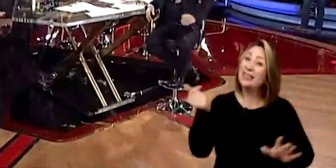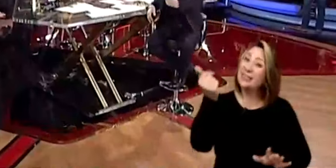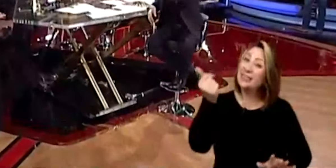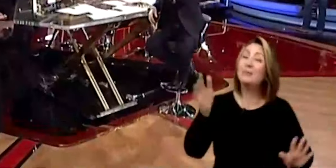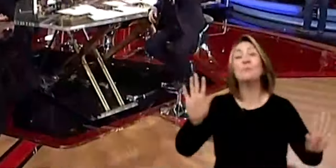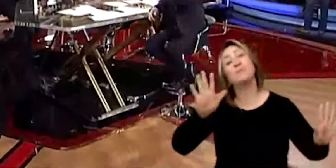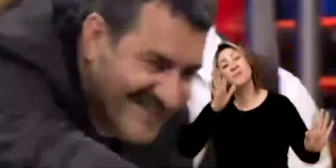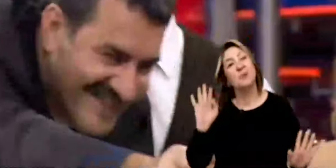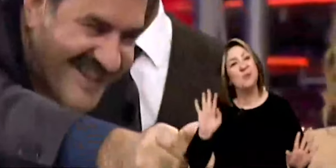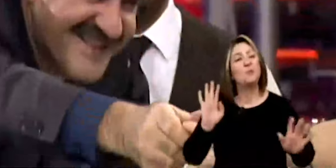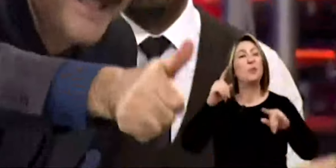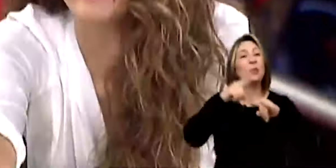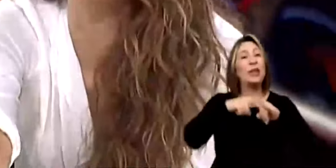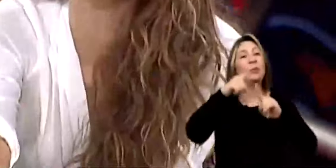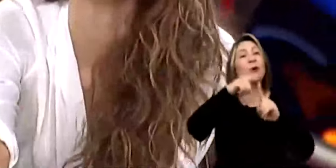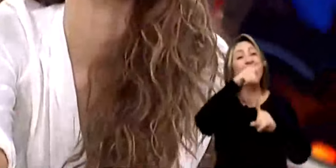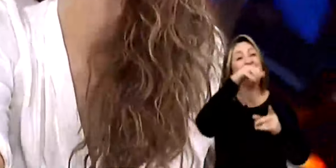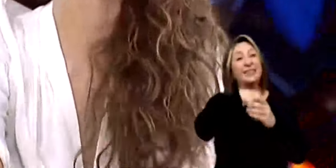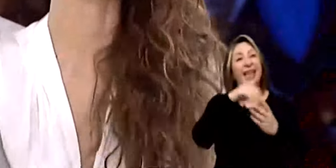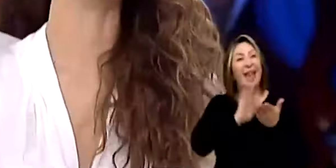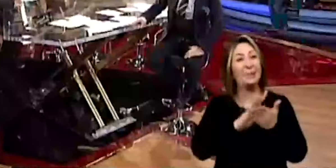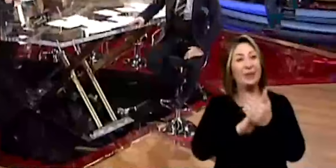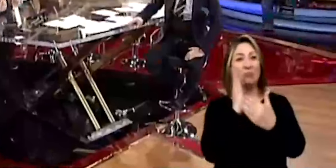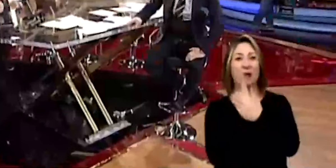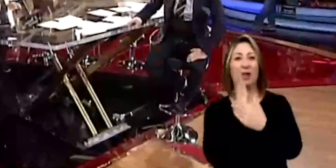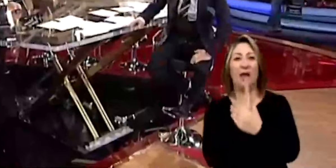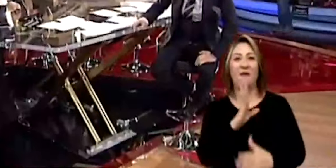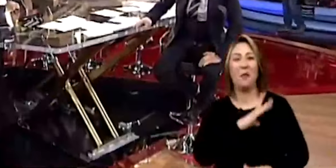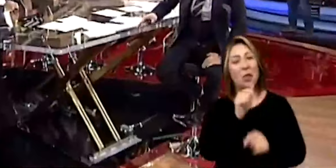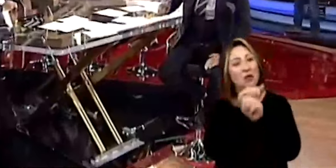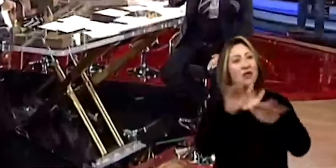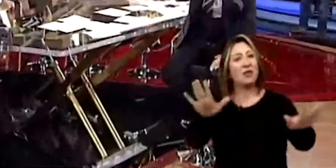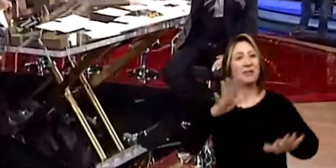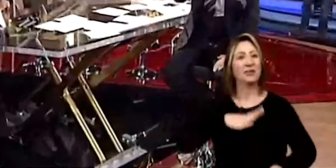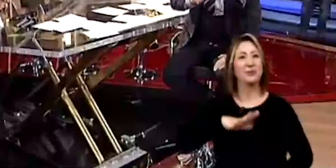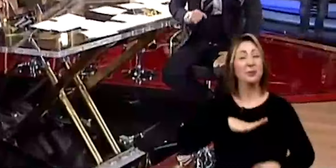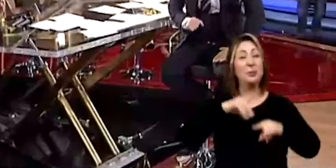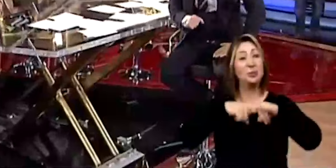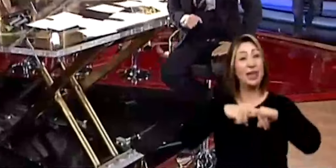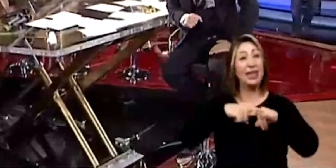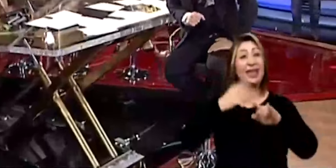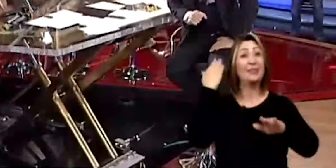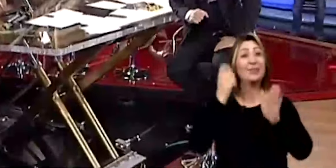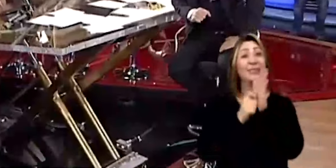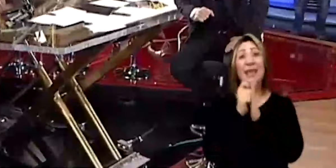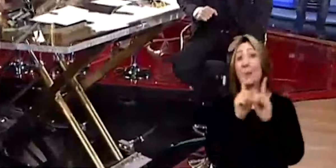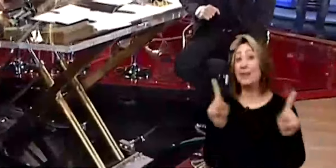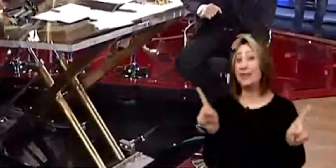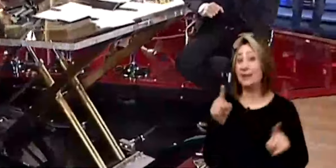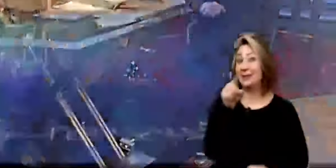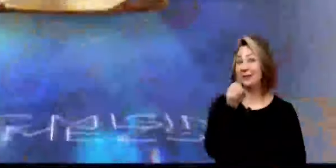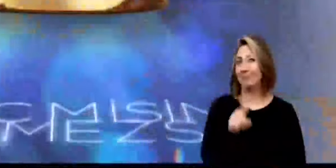bilemiyorum. Hüseyin Turan'la ilgili elimizde belgeler var. Onları yayınlamak istiyoruz. Çok... Hüseyin Turan geçmişini silemezsin.